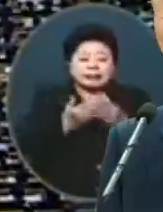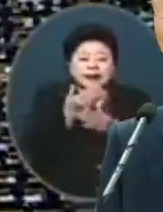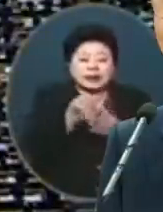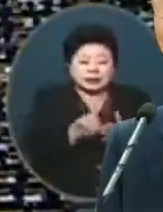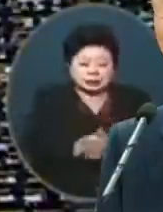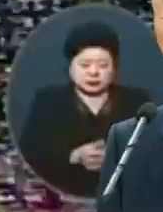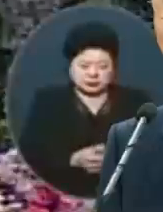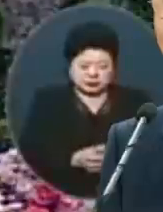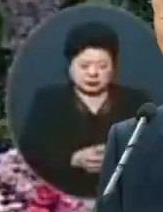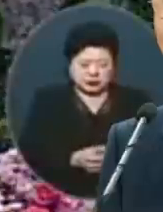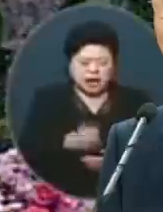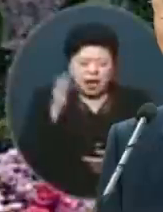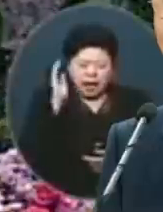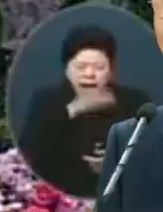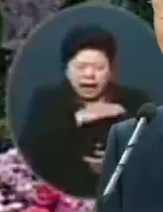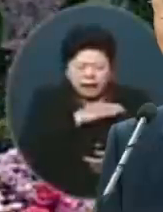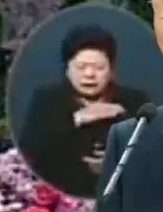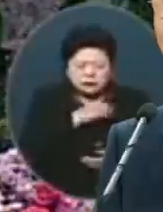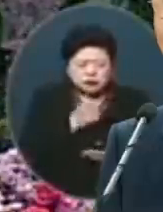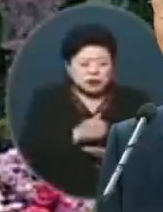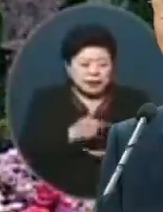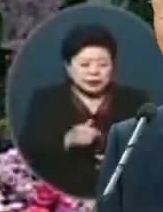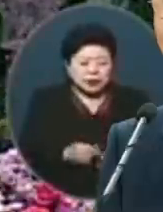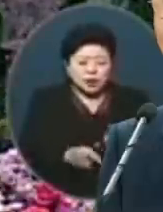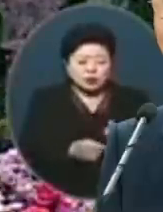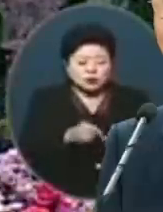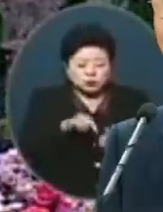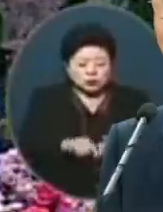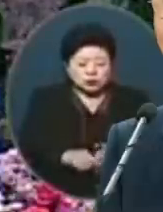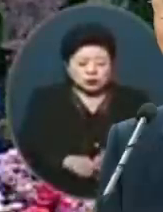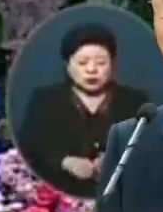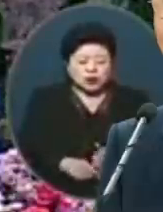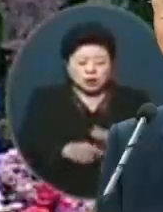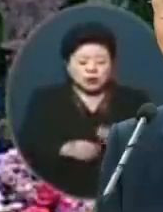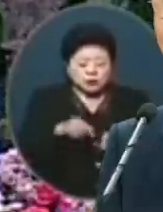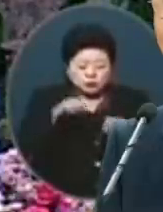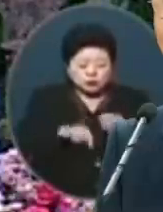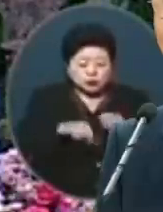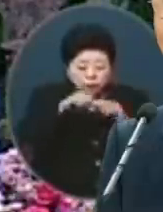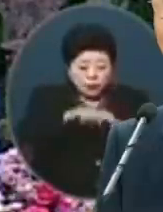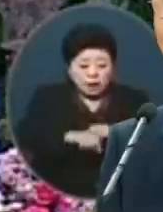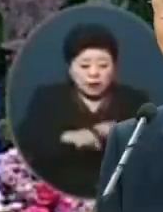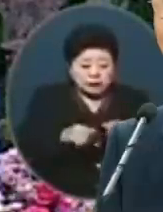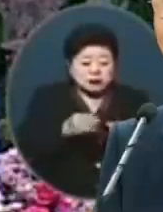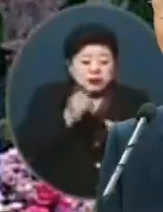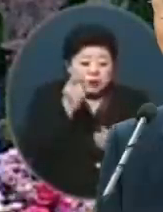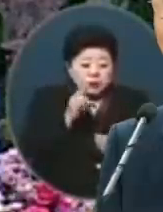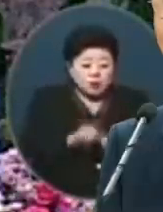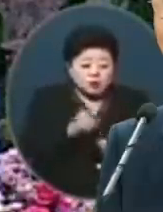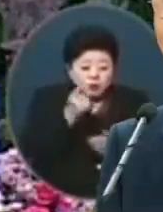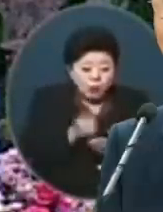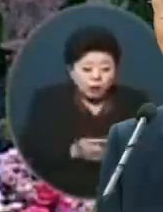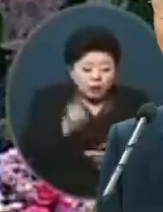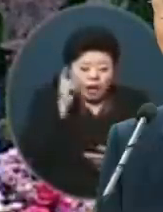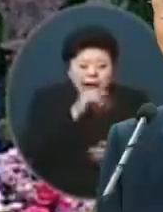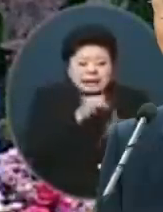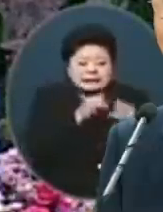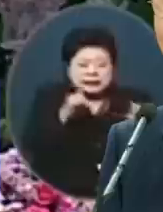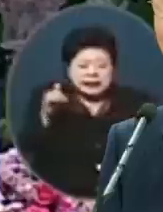그냥 죄가 아닌 것입니다. 도둑이 오는 것은 도적질하고 죽이고 멸망시키는 것뿐이에요. 악한